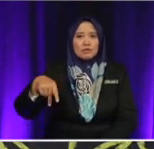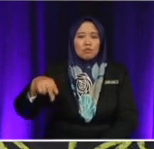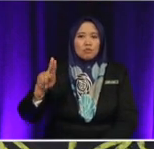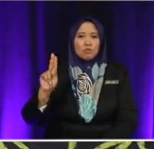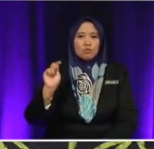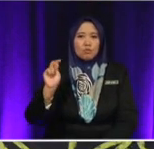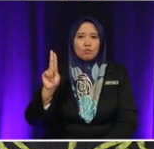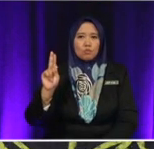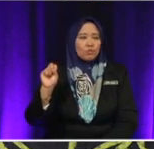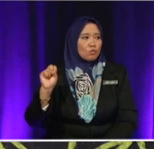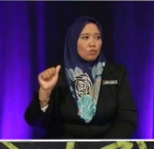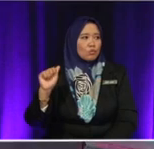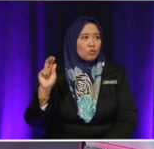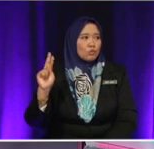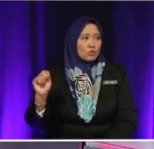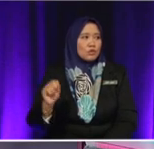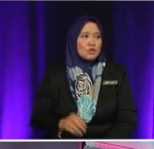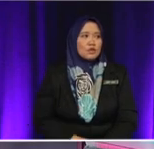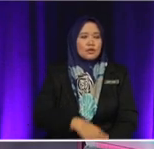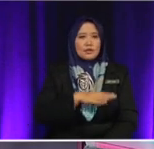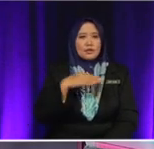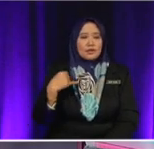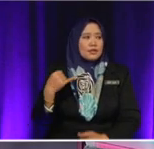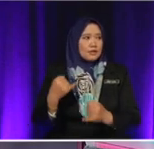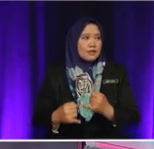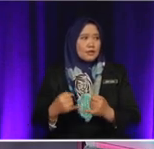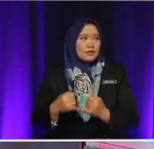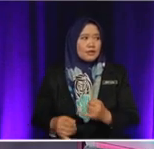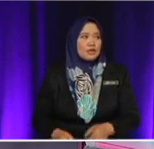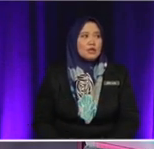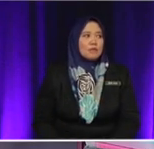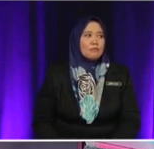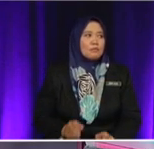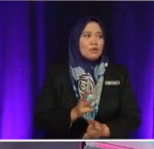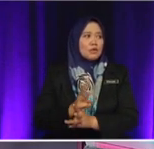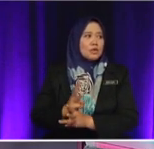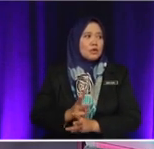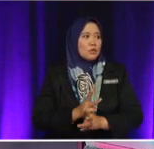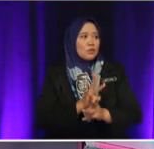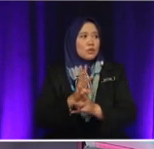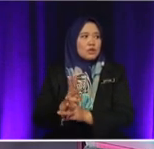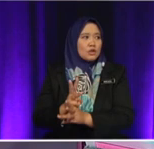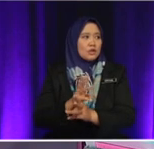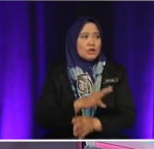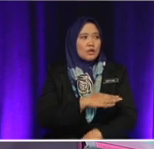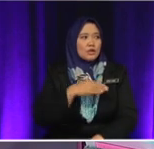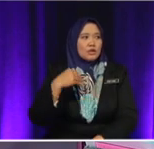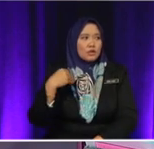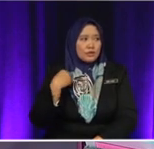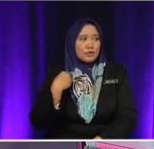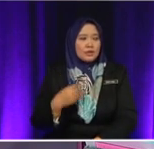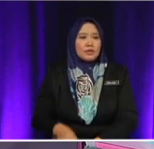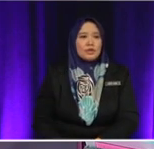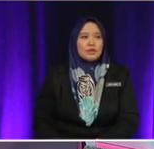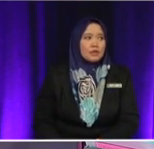murid-murid, kita buat catatan bilangan apa setiap langkah ini supaya kita ingat. Yang kelima, memilih